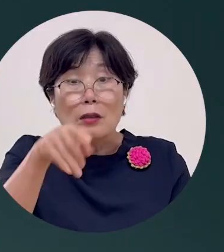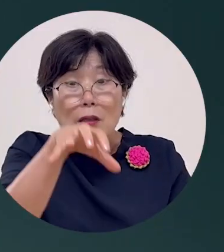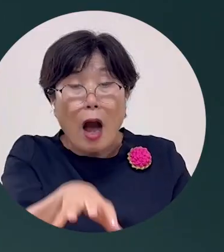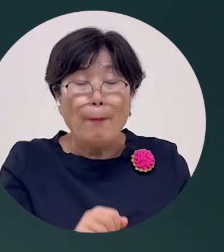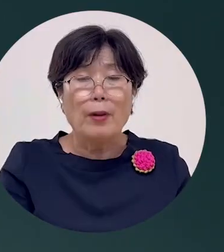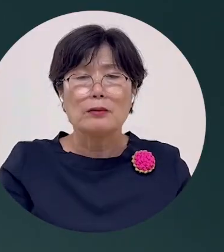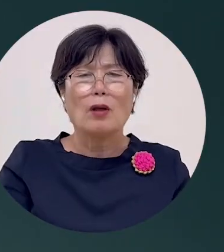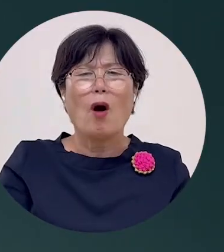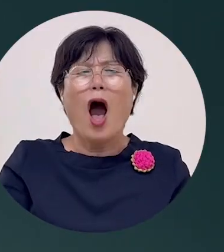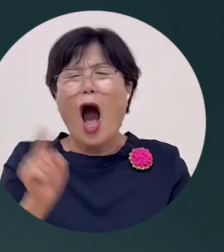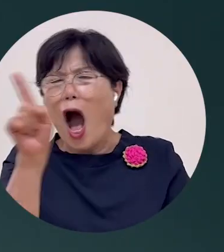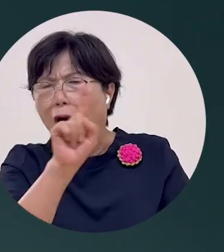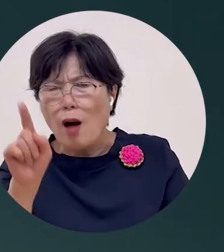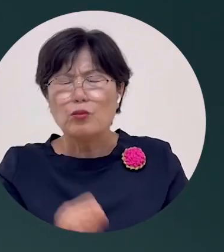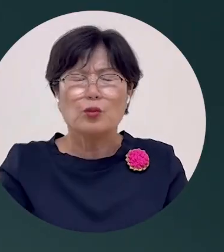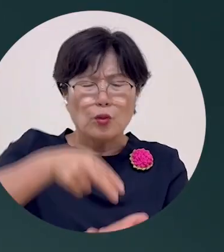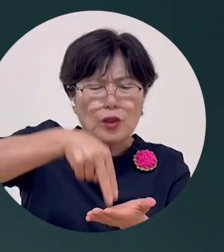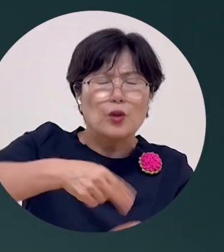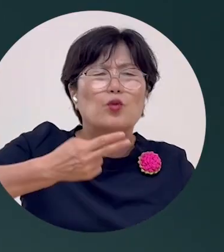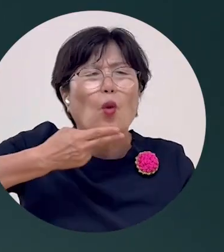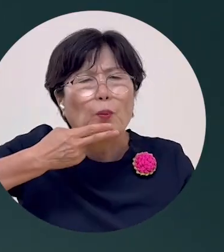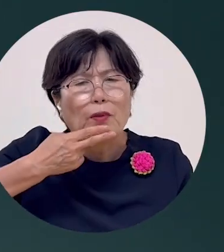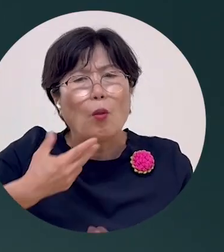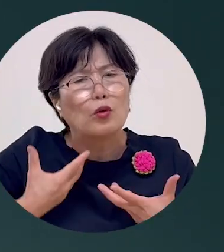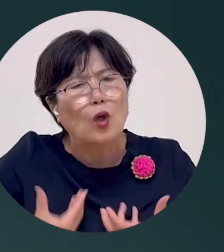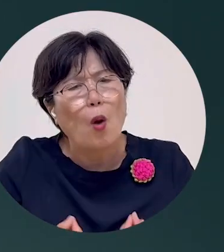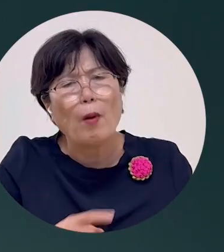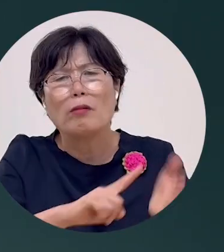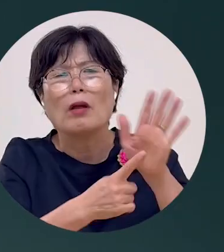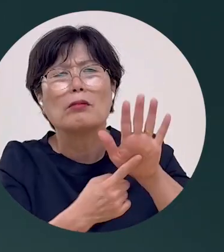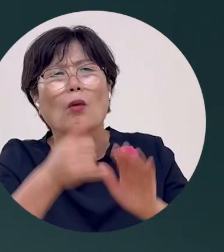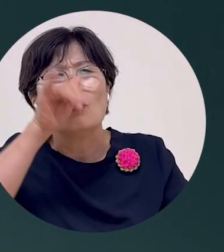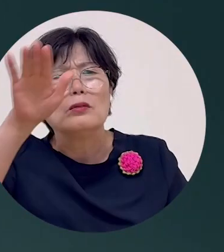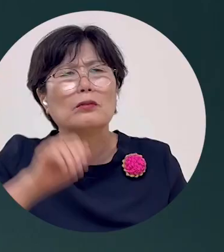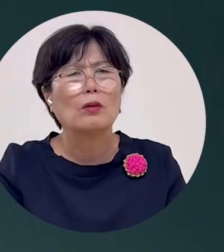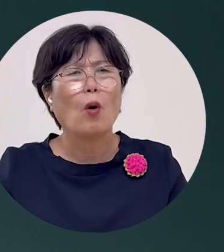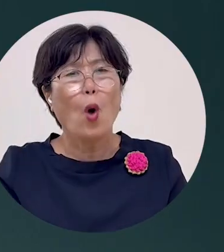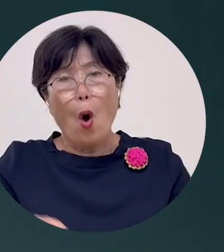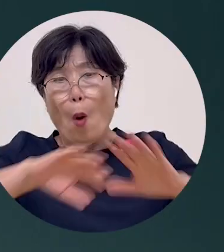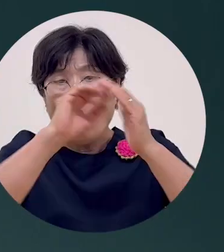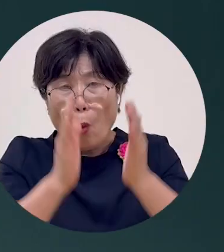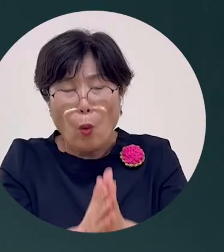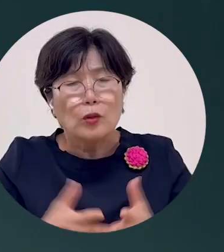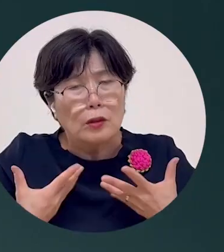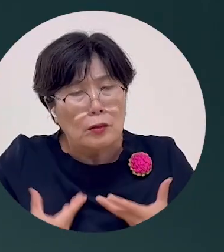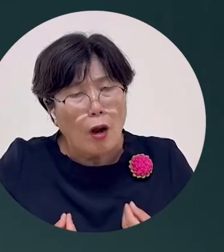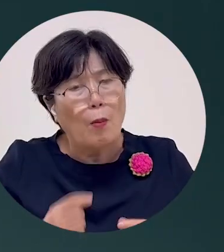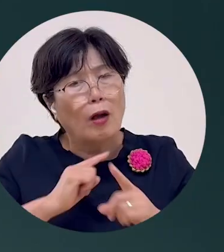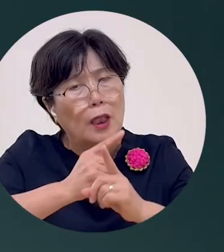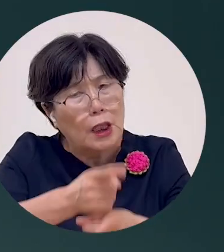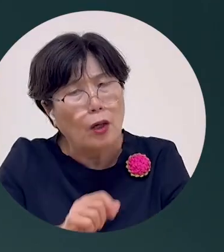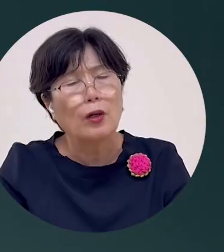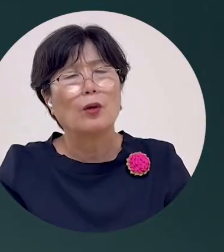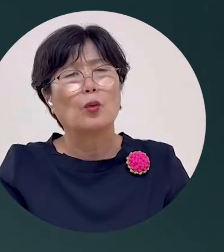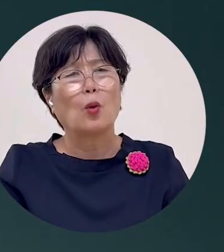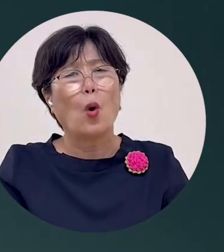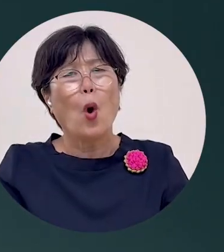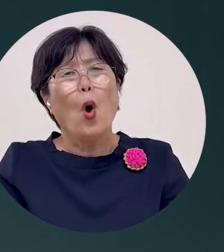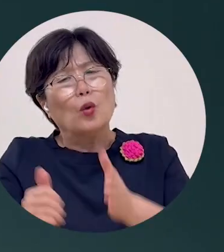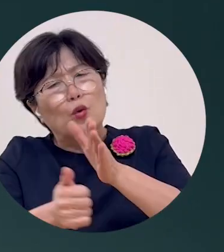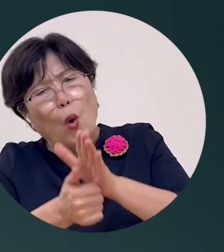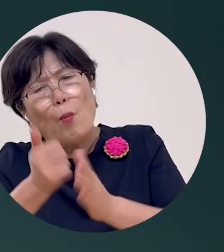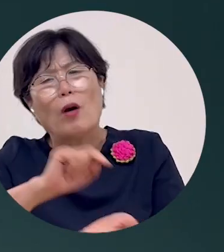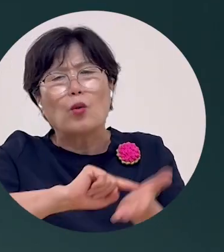절망을 말합니다. 여러분, 모든 절망을 이겨내도록 소망으로 역사하시는 하나님, 기다리고